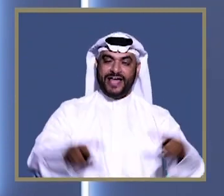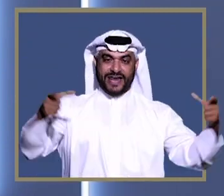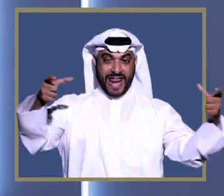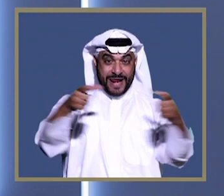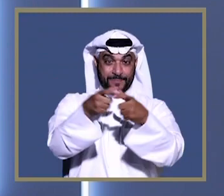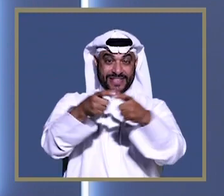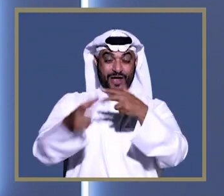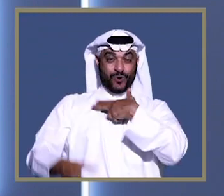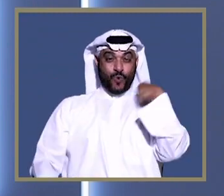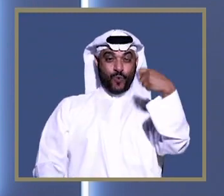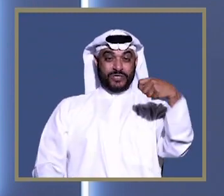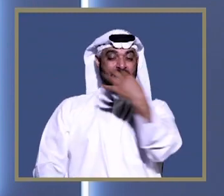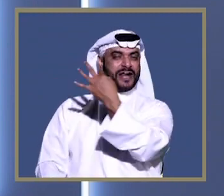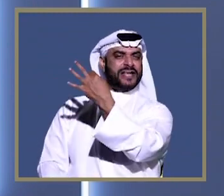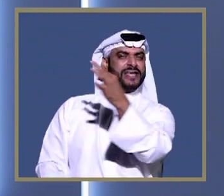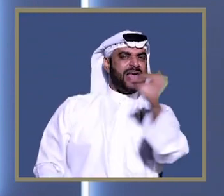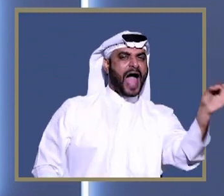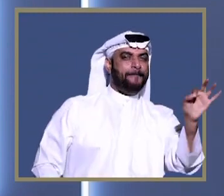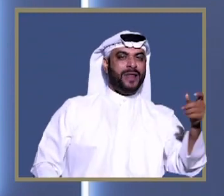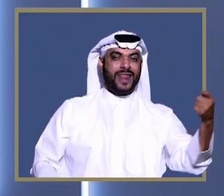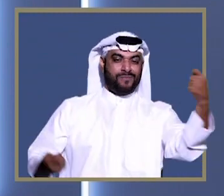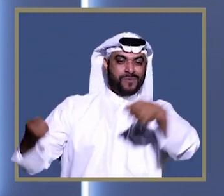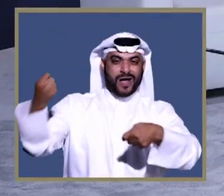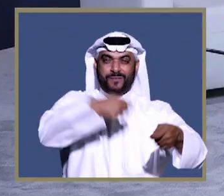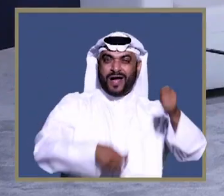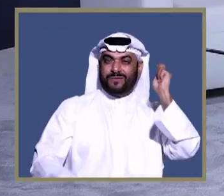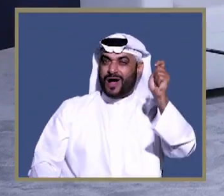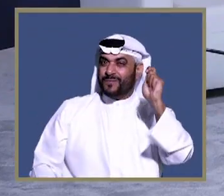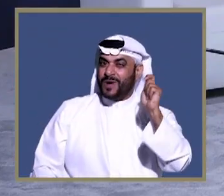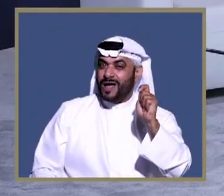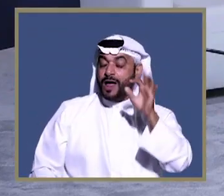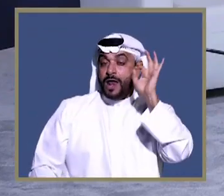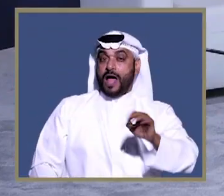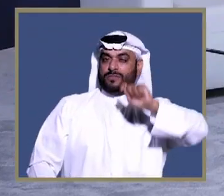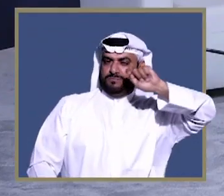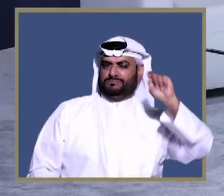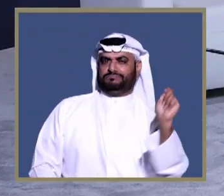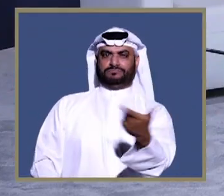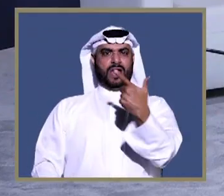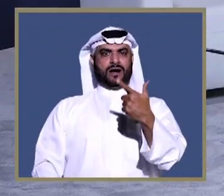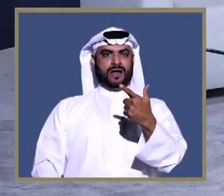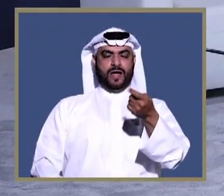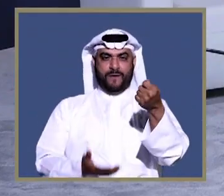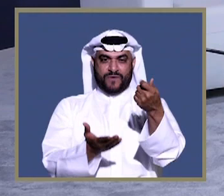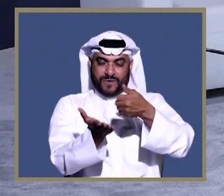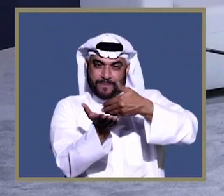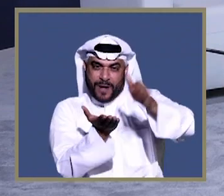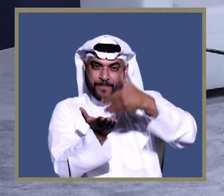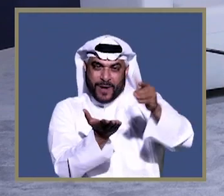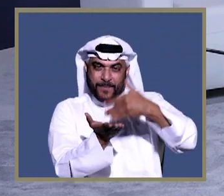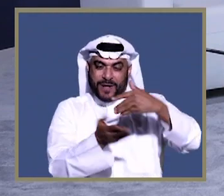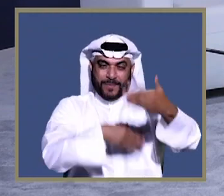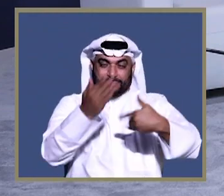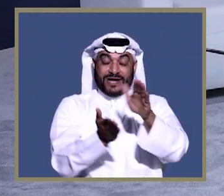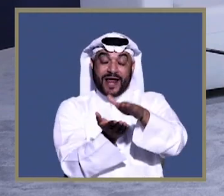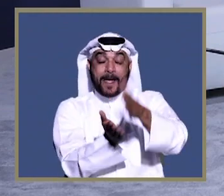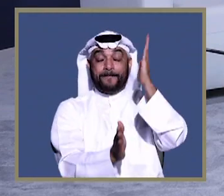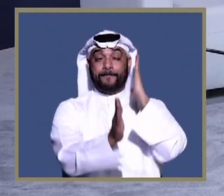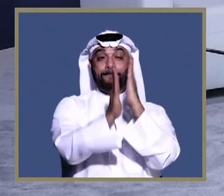والإصلاح الإداري في موضوع المناقصات، مما يعجل من الإسراع في صرف البيوت